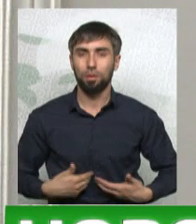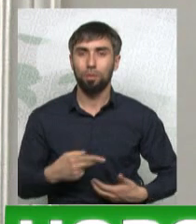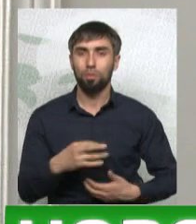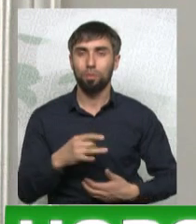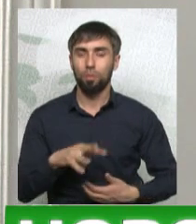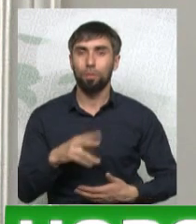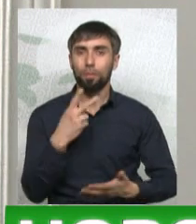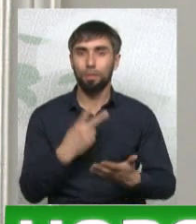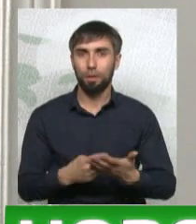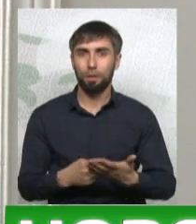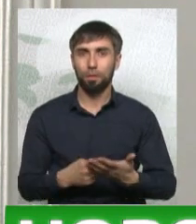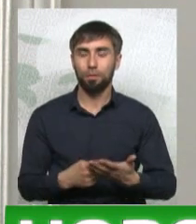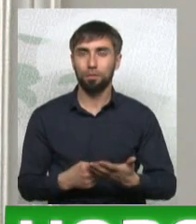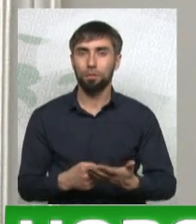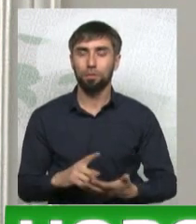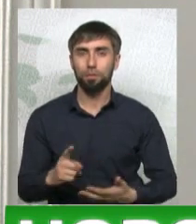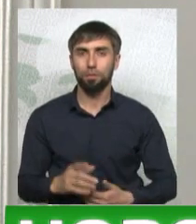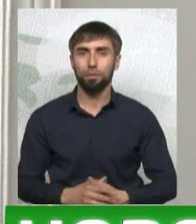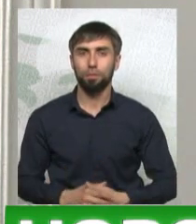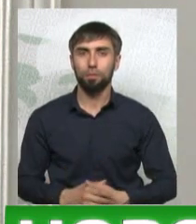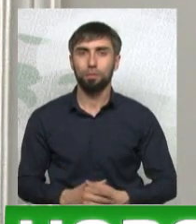подвигом показал, что